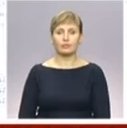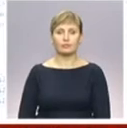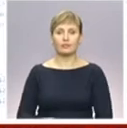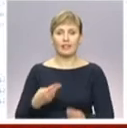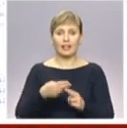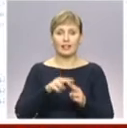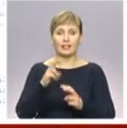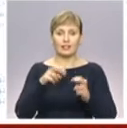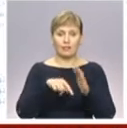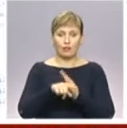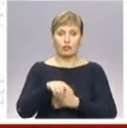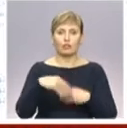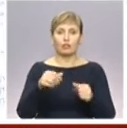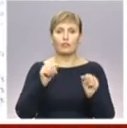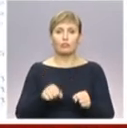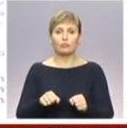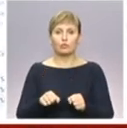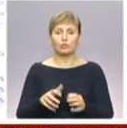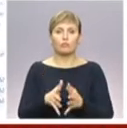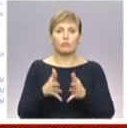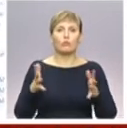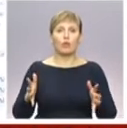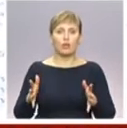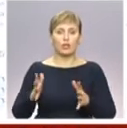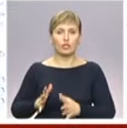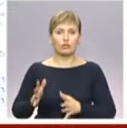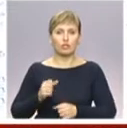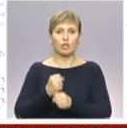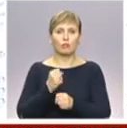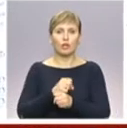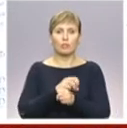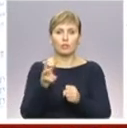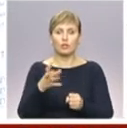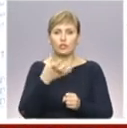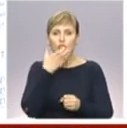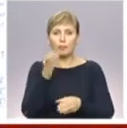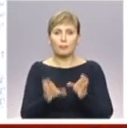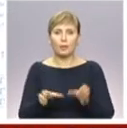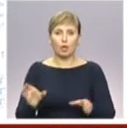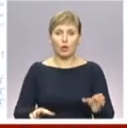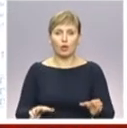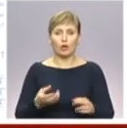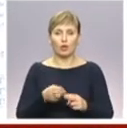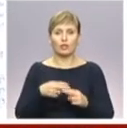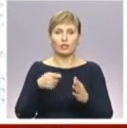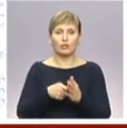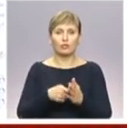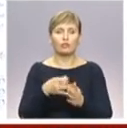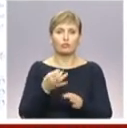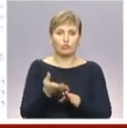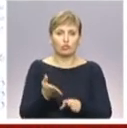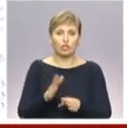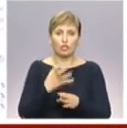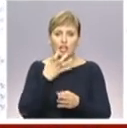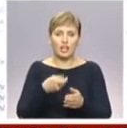мощностей, они дают возможность наиболее надежно работать и обеспечить теплоснабжение. То есть это дает еще как бы перспективную нагрузку.